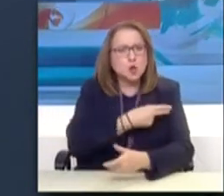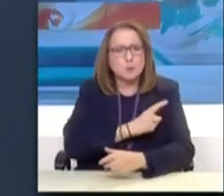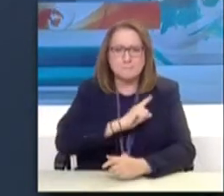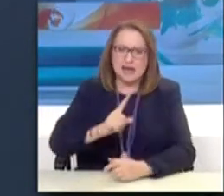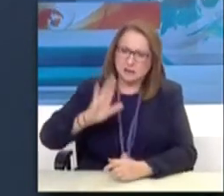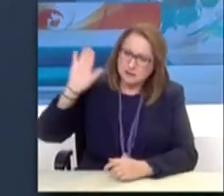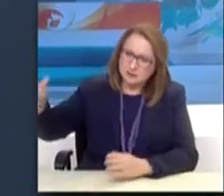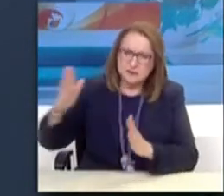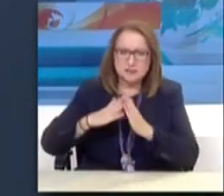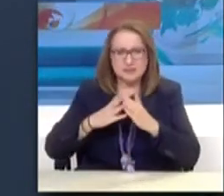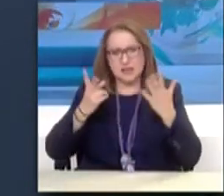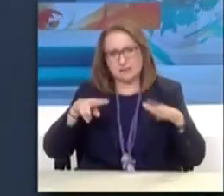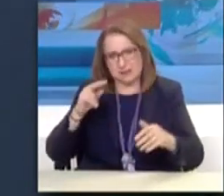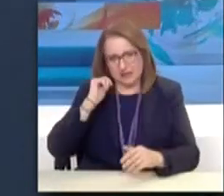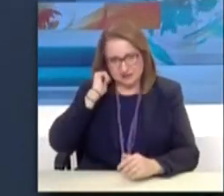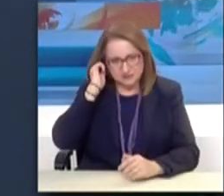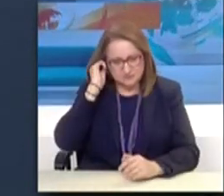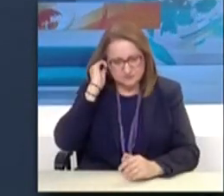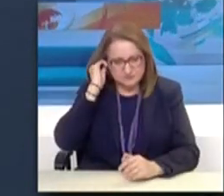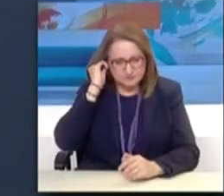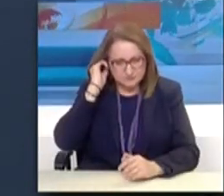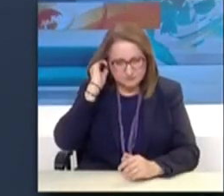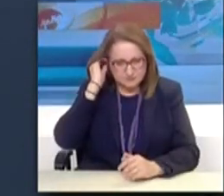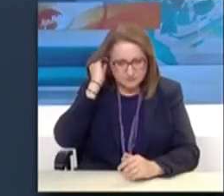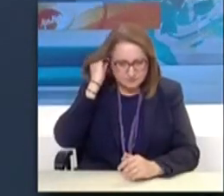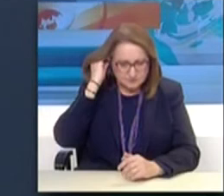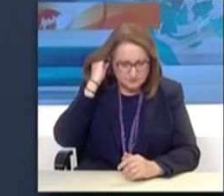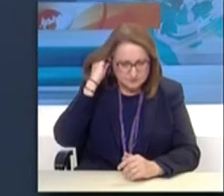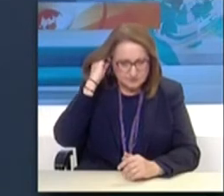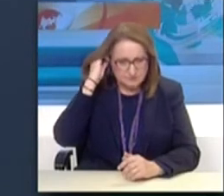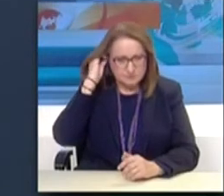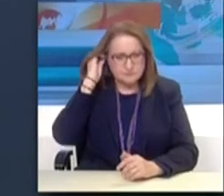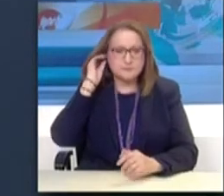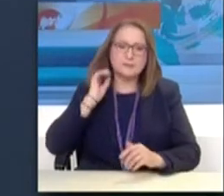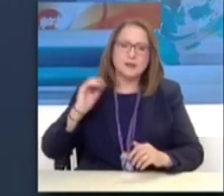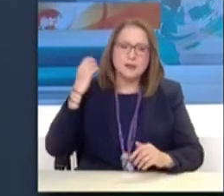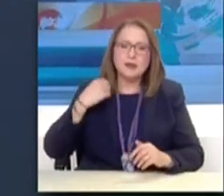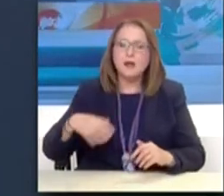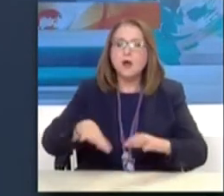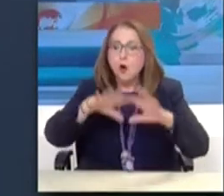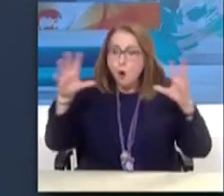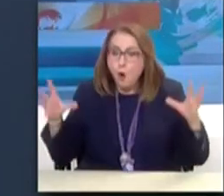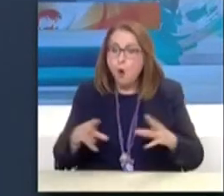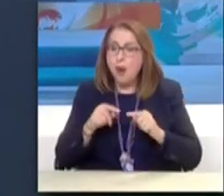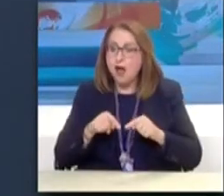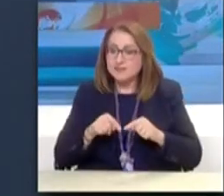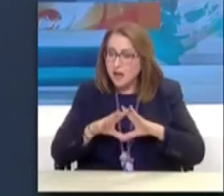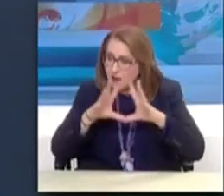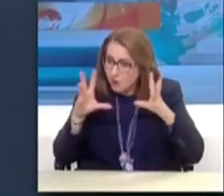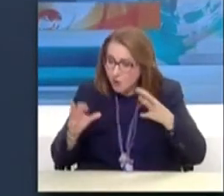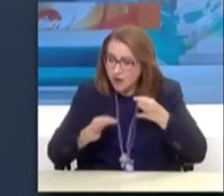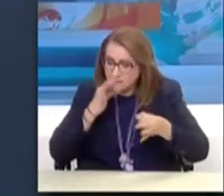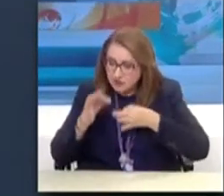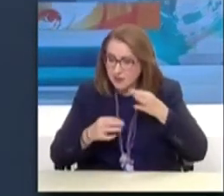Η πιστή εφαρμογή αυτών των μέτρων προστασίας και η συστηματική συμμόρφωση με τις διαδικασίες για τα μέτρα ατομικής